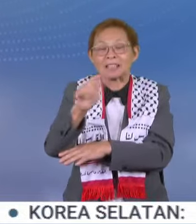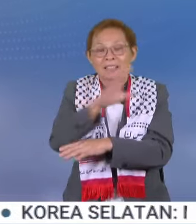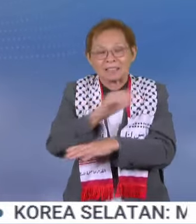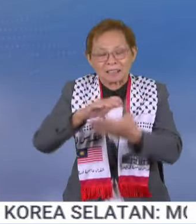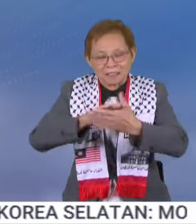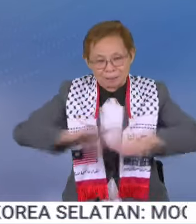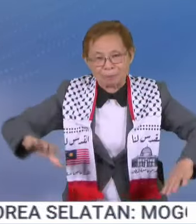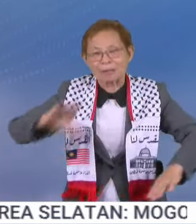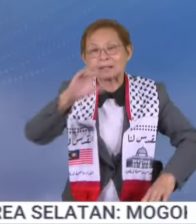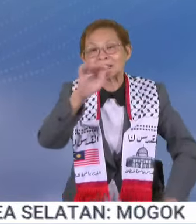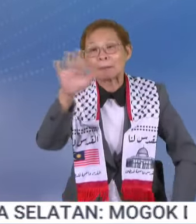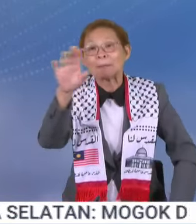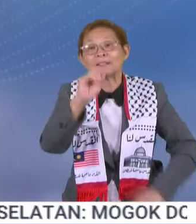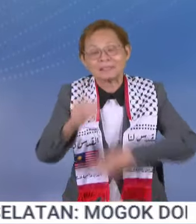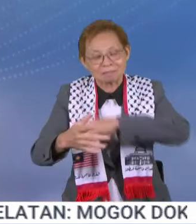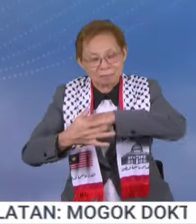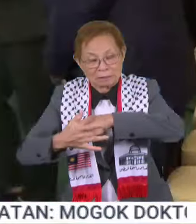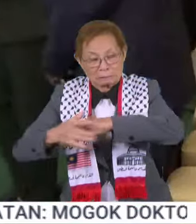siber dan teknologi kritikal.